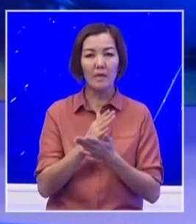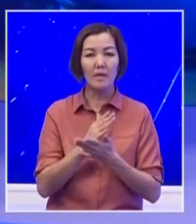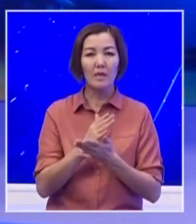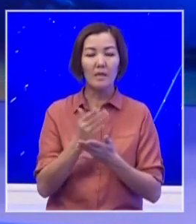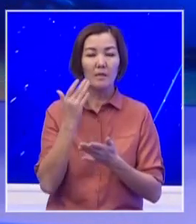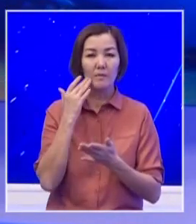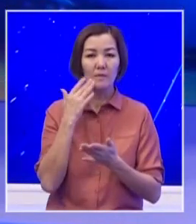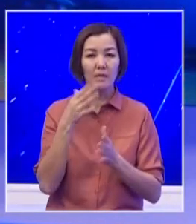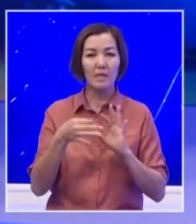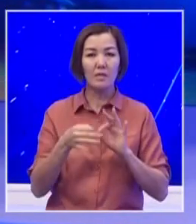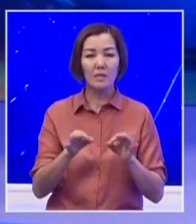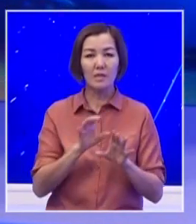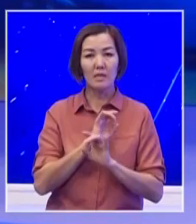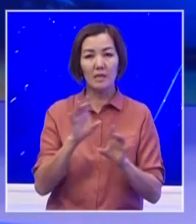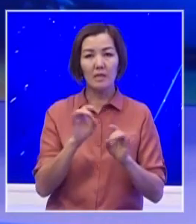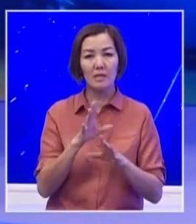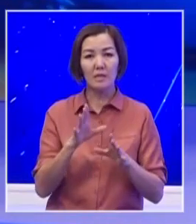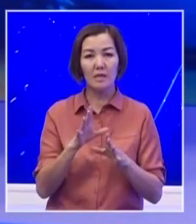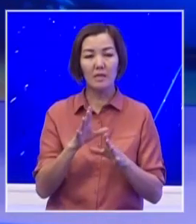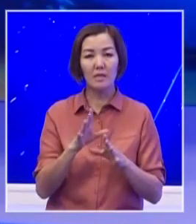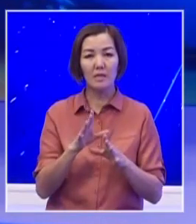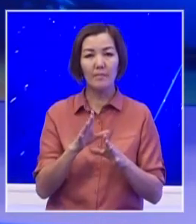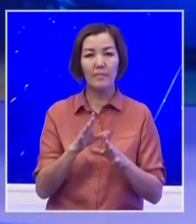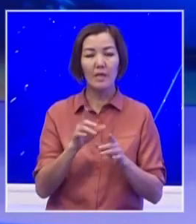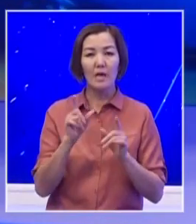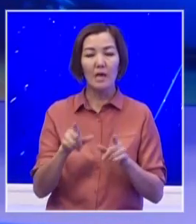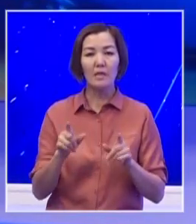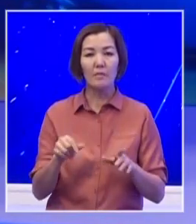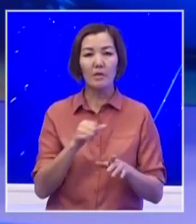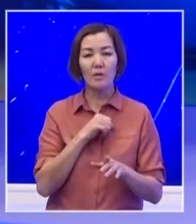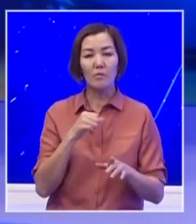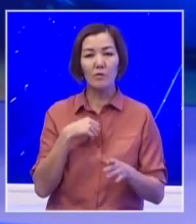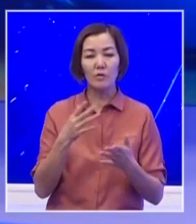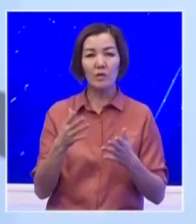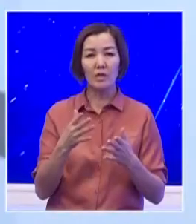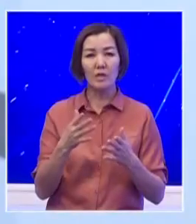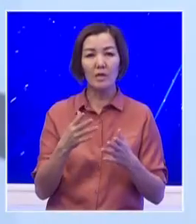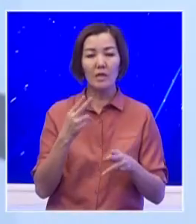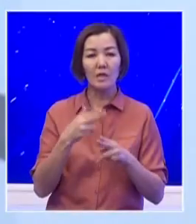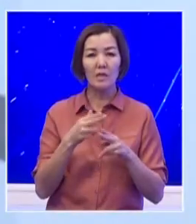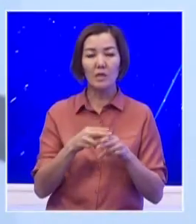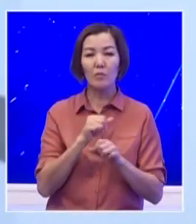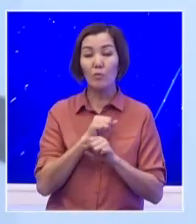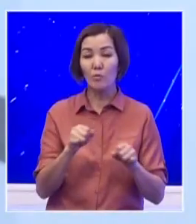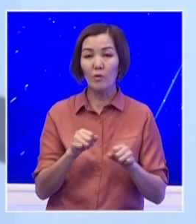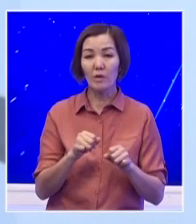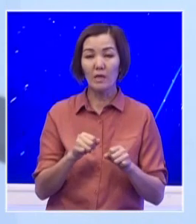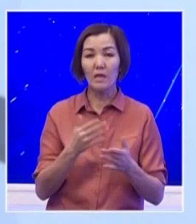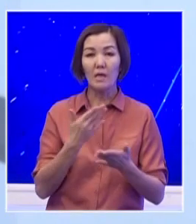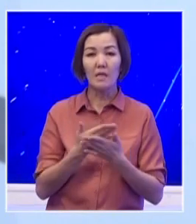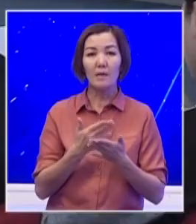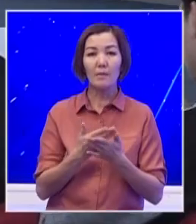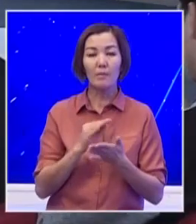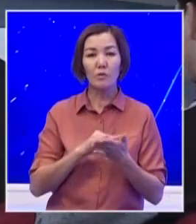бақ өкілі жан-жақты көзқарасты. Ешқандай мүдденің жетегінде кетпеуі, адамдарға нұқсан келтірмеуі керек. Тренингте